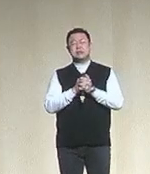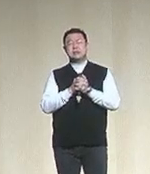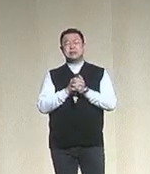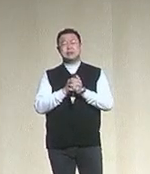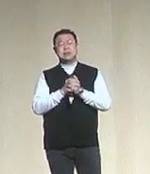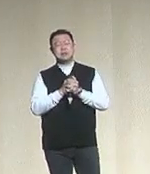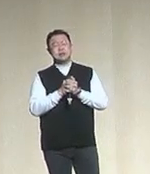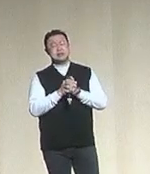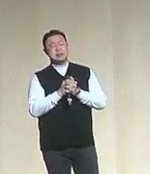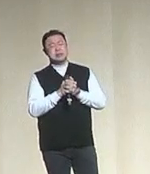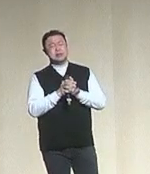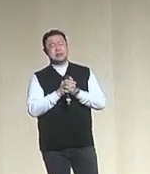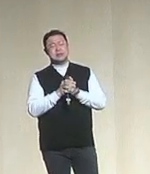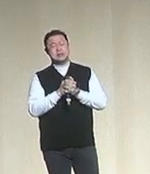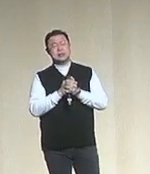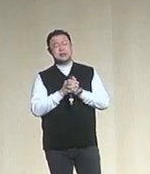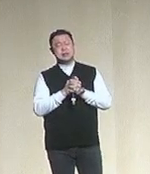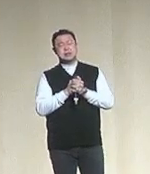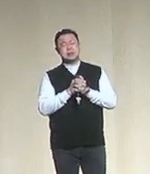응답하여 주시옵소서.